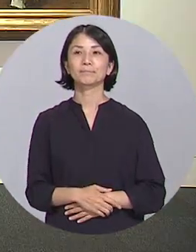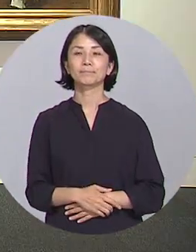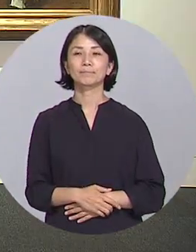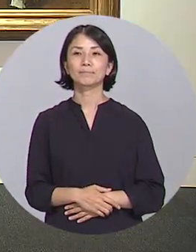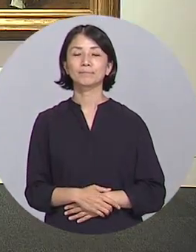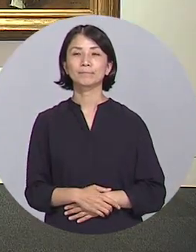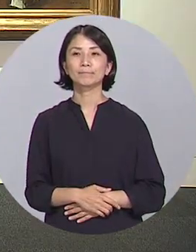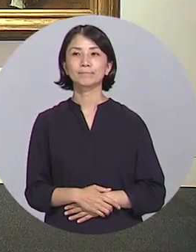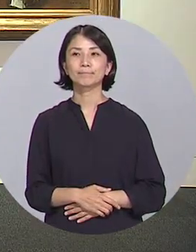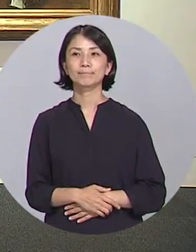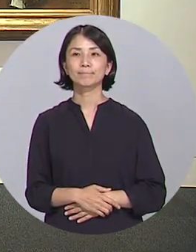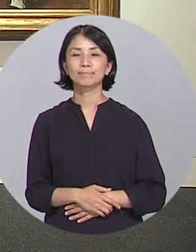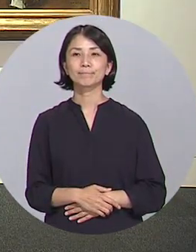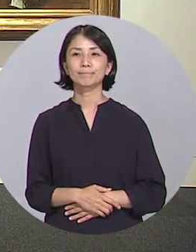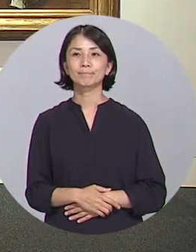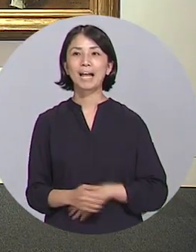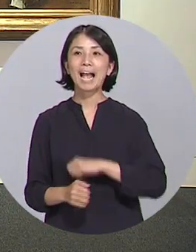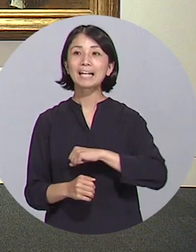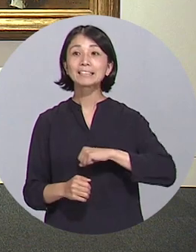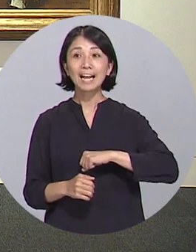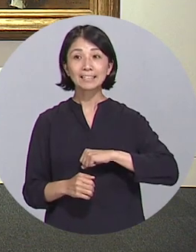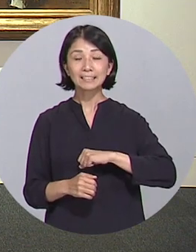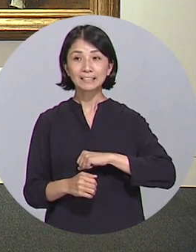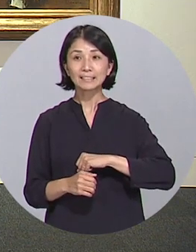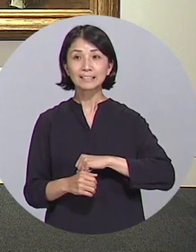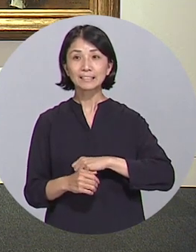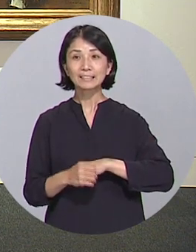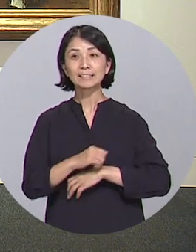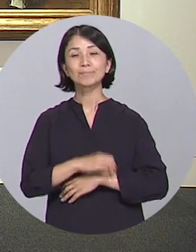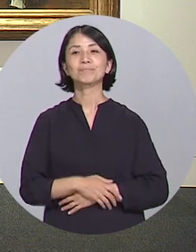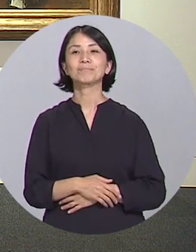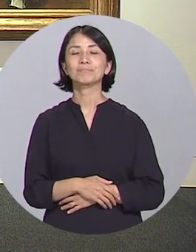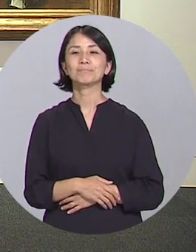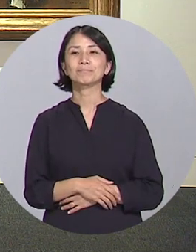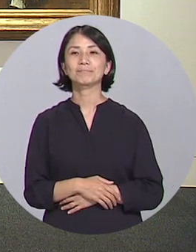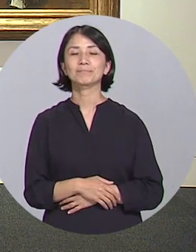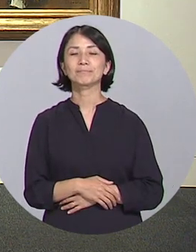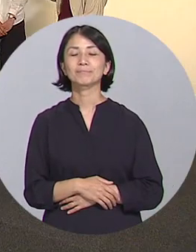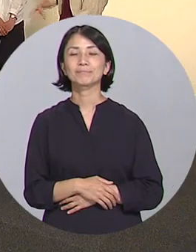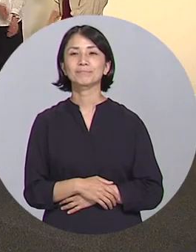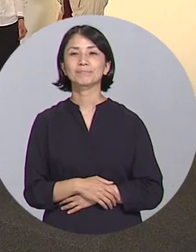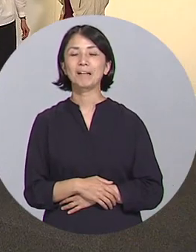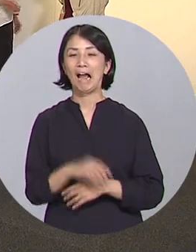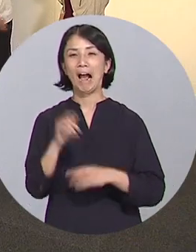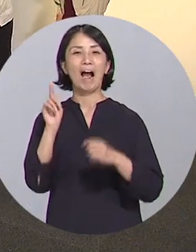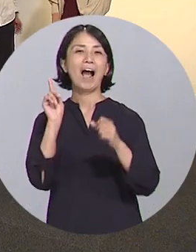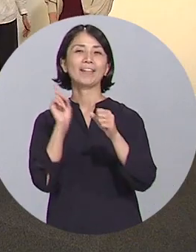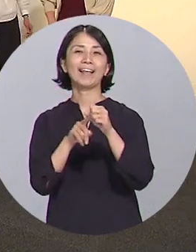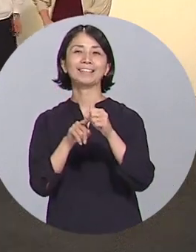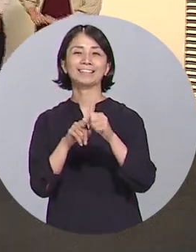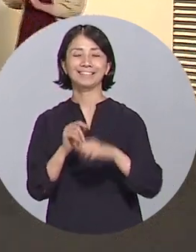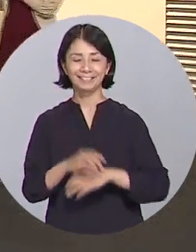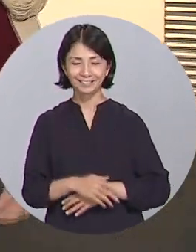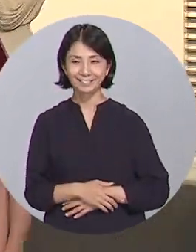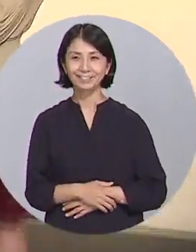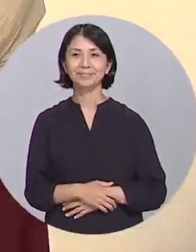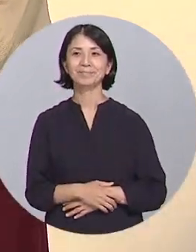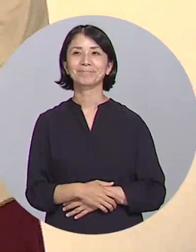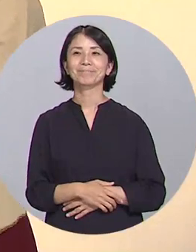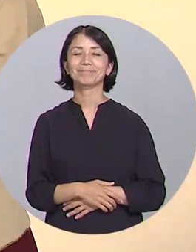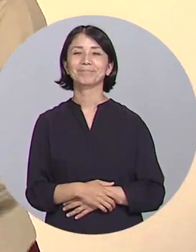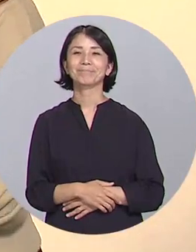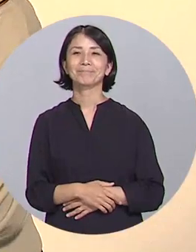左の方が描かれている人が若いから、あっちは先生が描いてですか？ 当たりです。 や